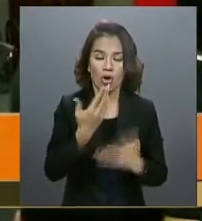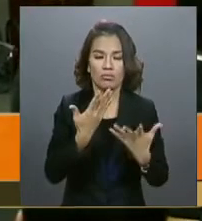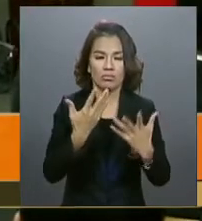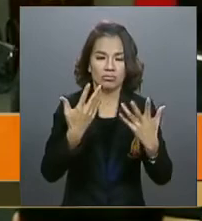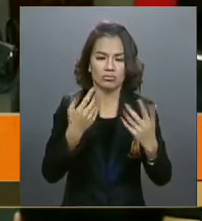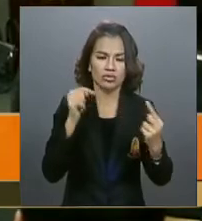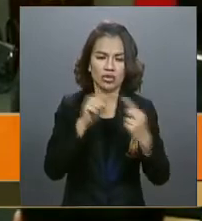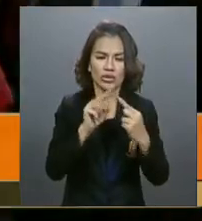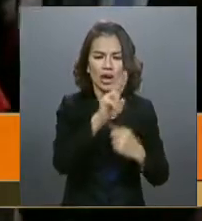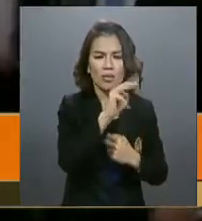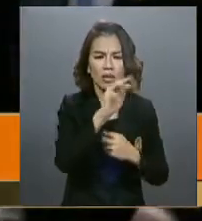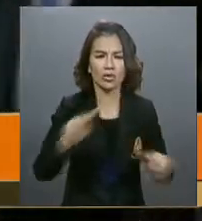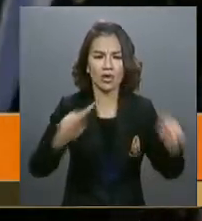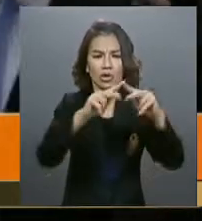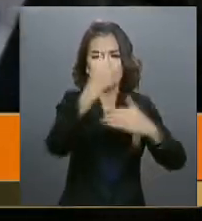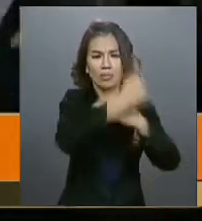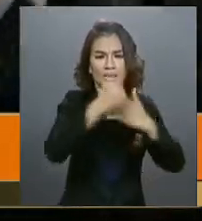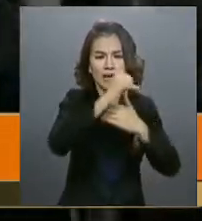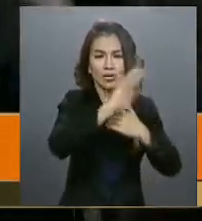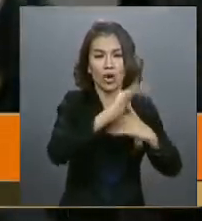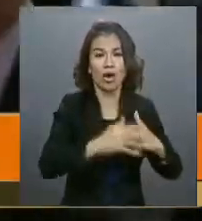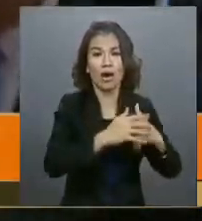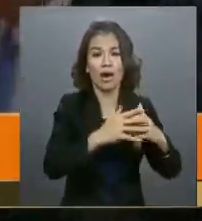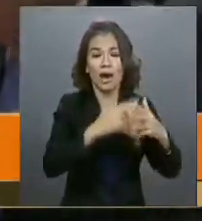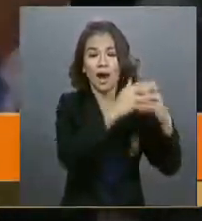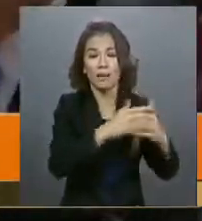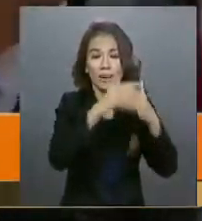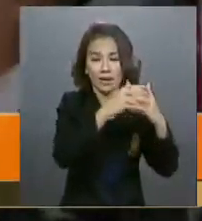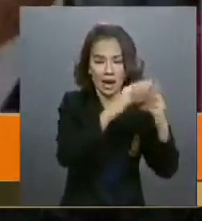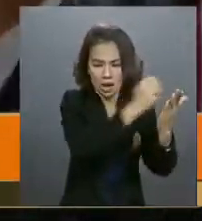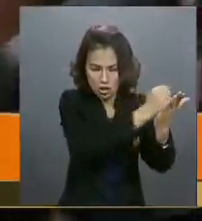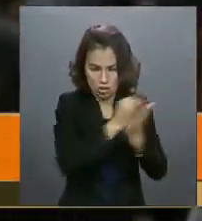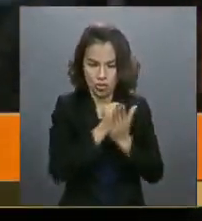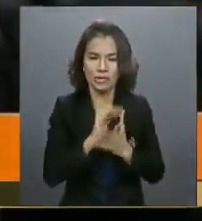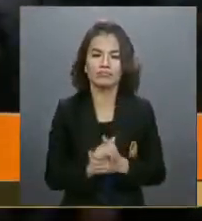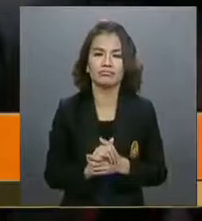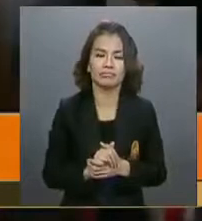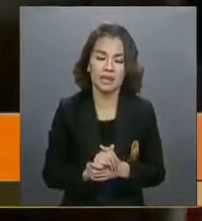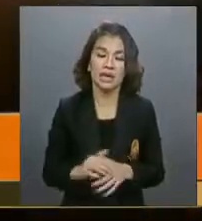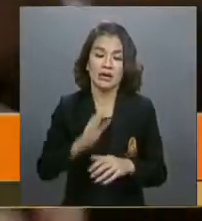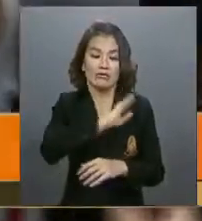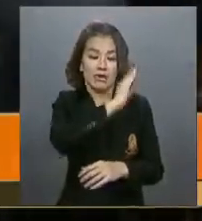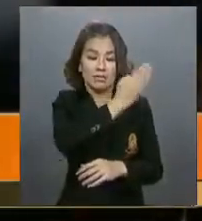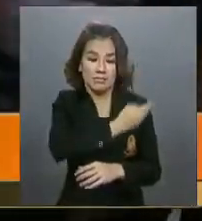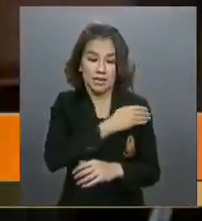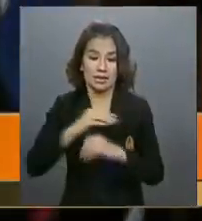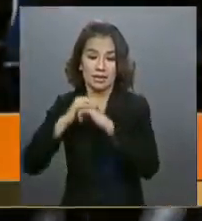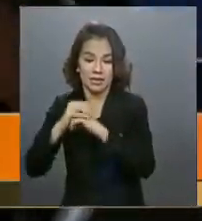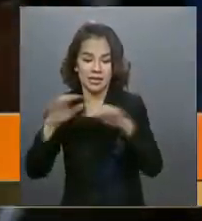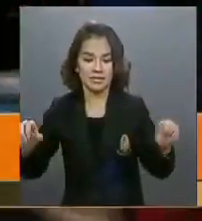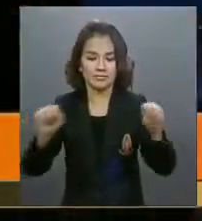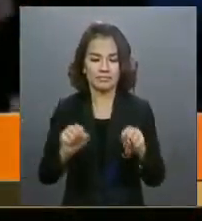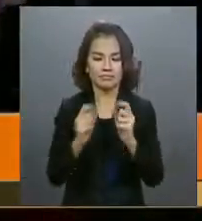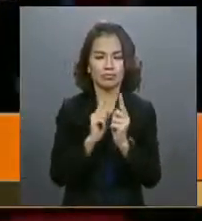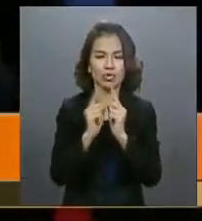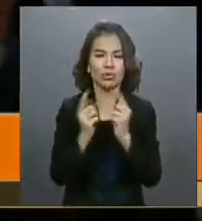นตรีว่าการกระทรวงการต่างประเทศของสหรัฐอเมริกาช่วยรื้อฟื้นการเจรจาระหว่างจีนกับฟิลิปปินส์ในกรณีปัญหาข้อพิ